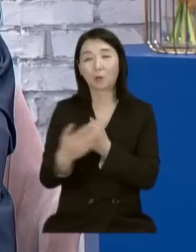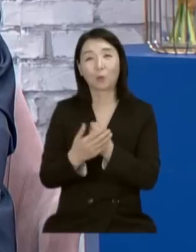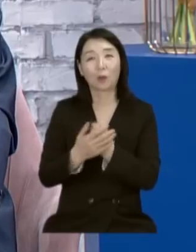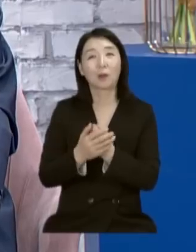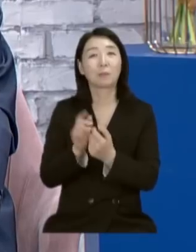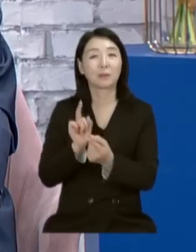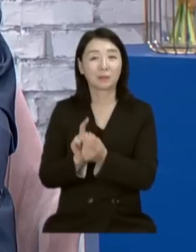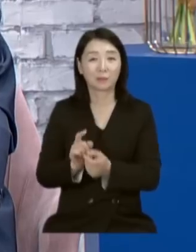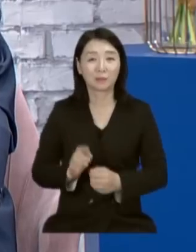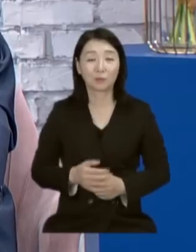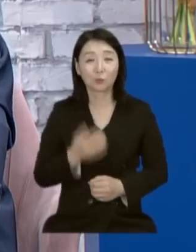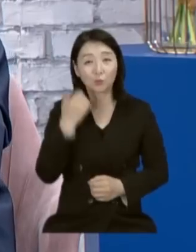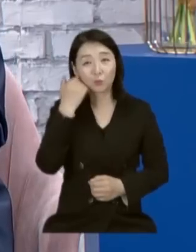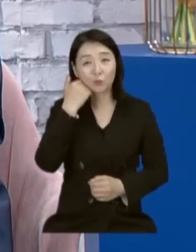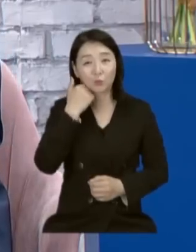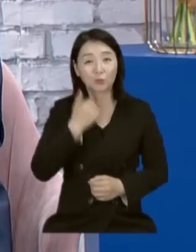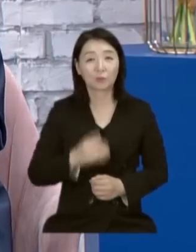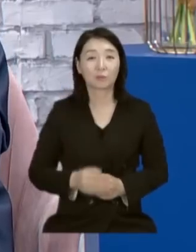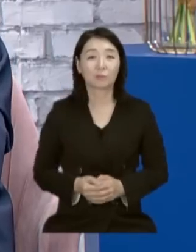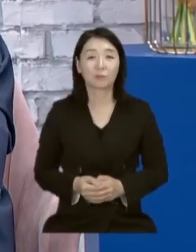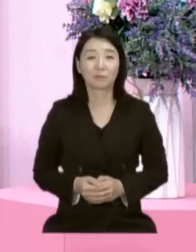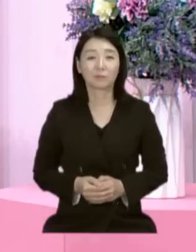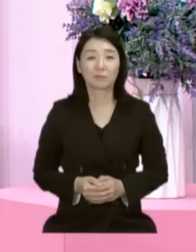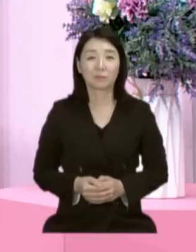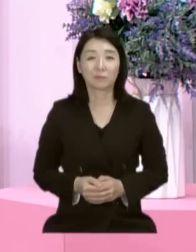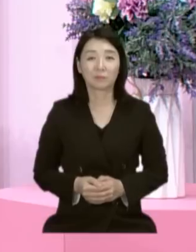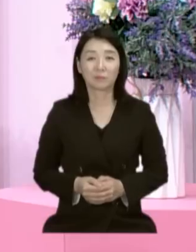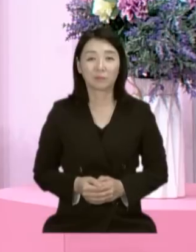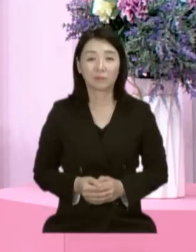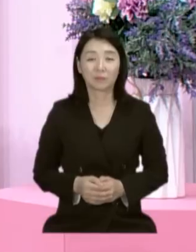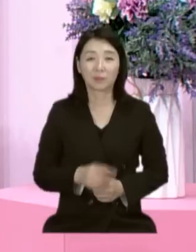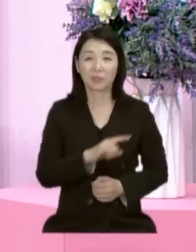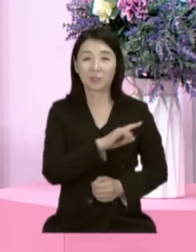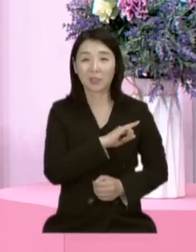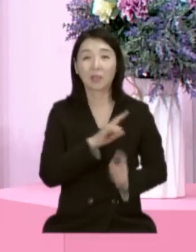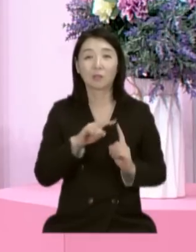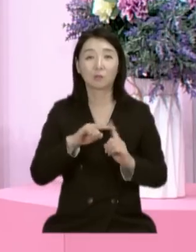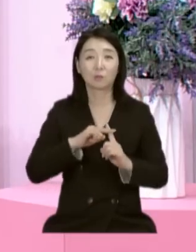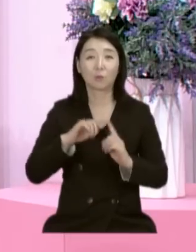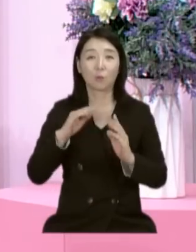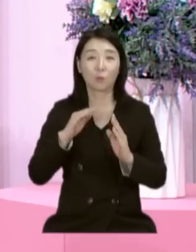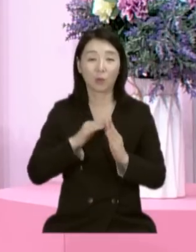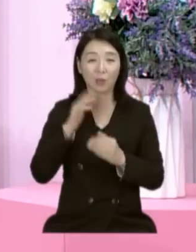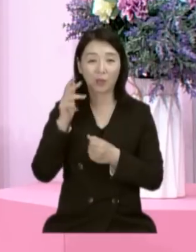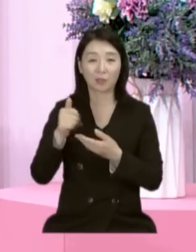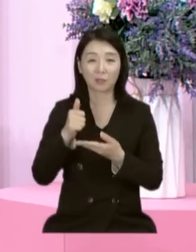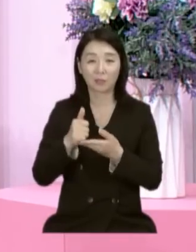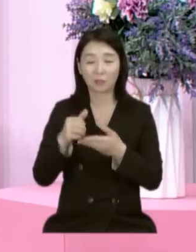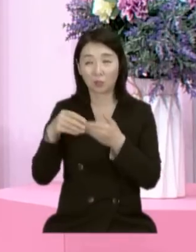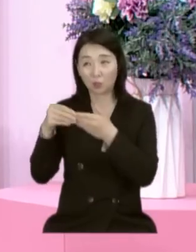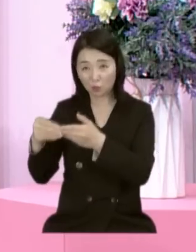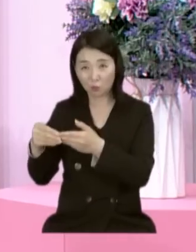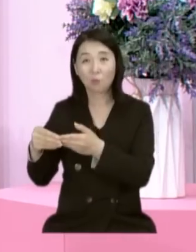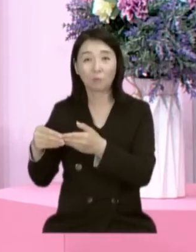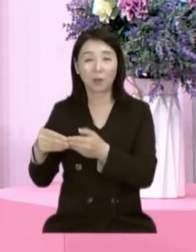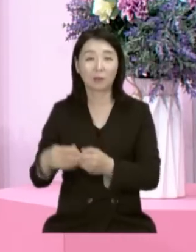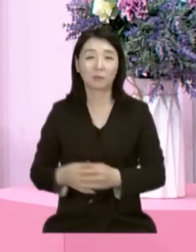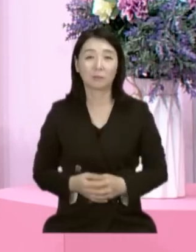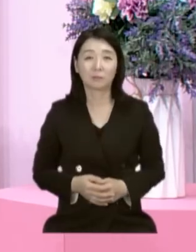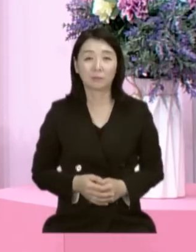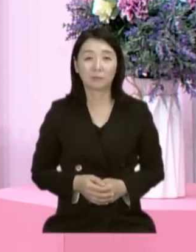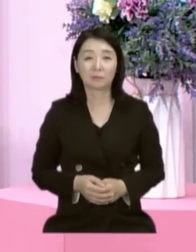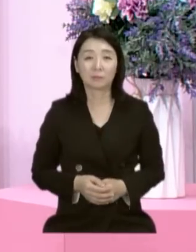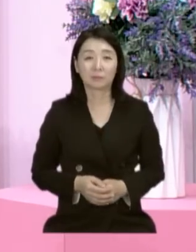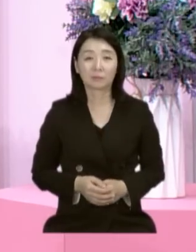만나십니다. 예, 그렇습니다. 누굽니까? 장위동에 있는 제1교회에 하나님께서 인도를 하시더라고요.